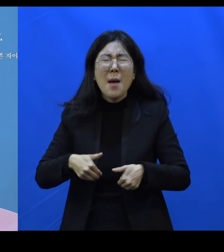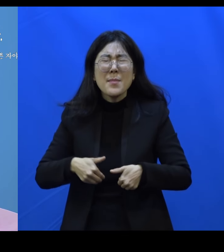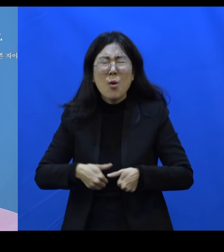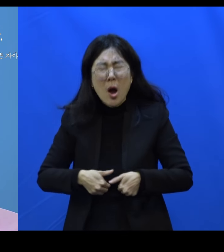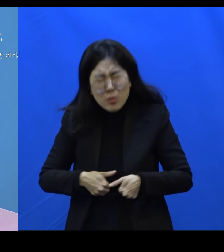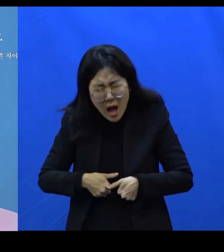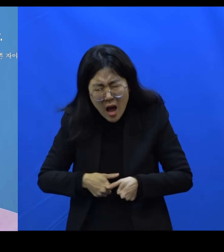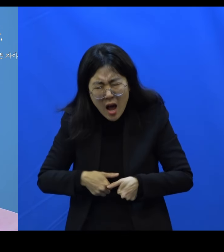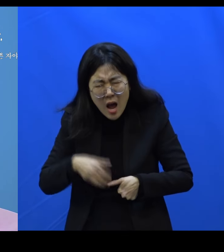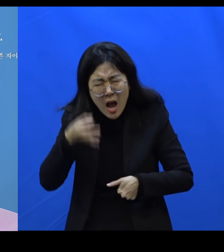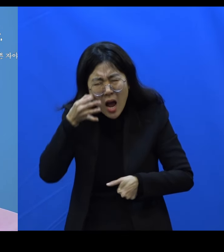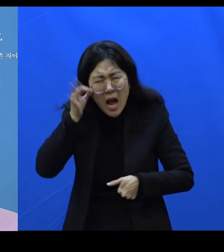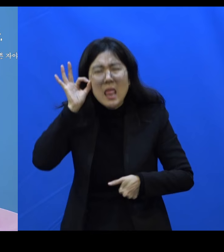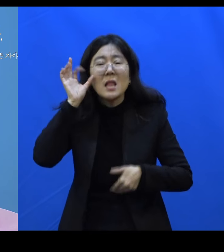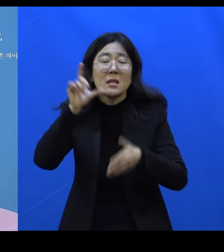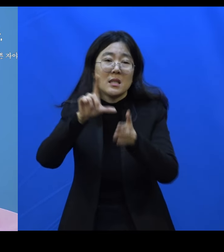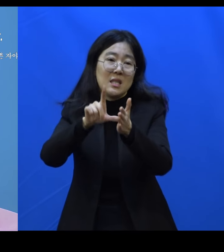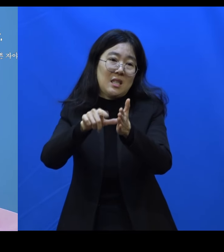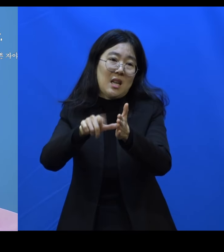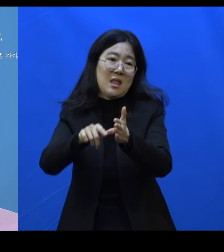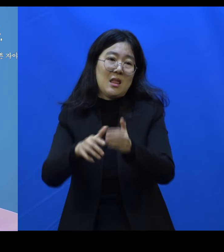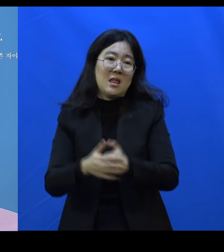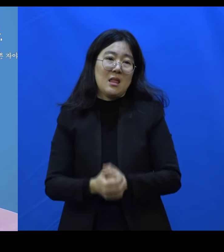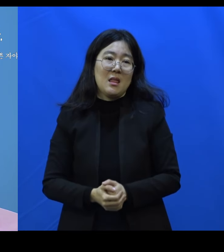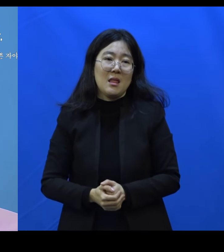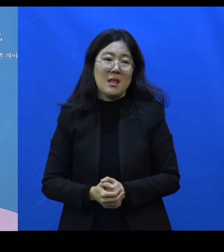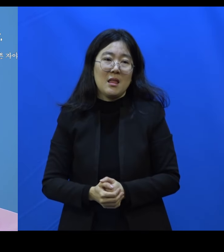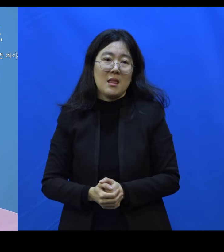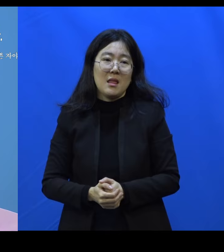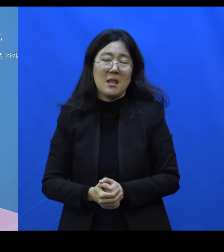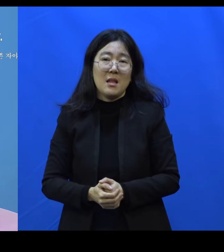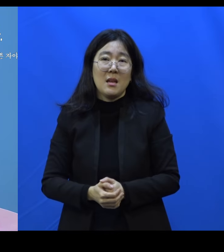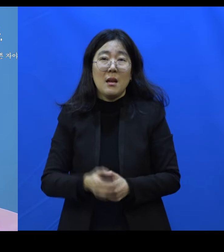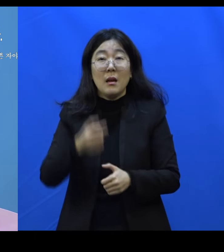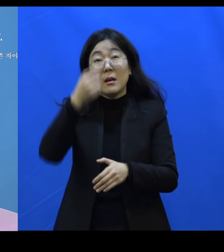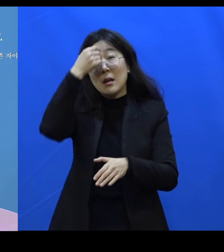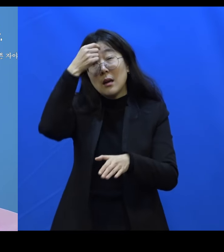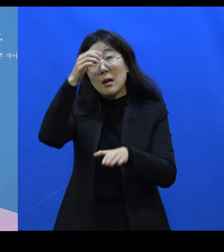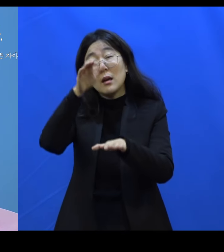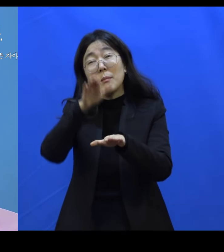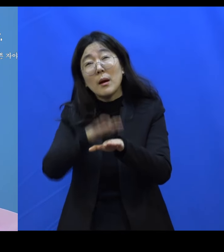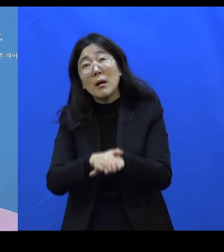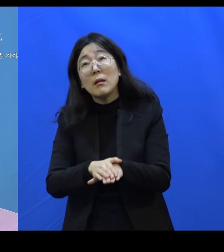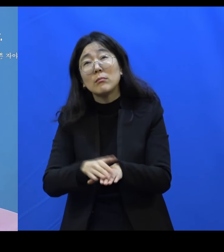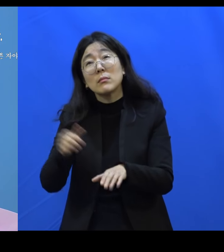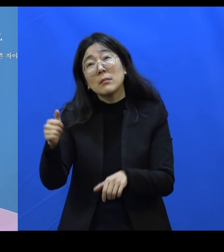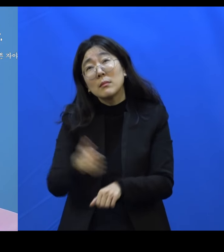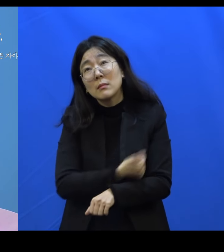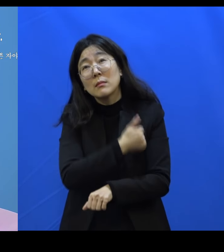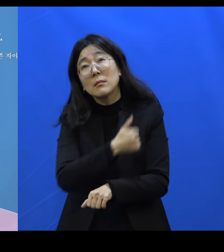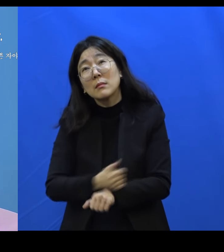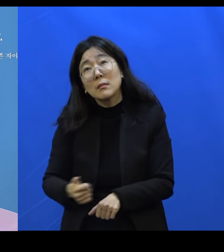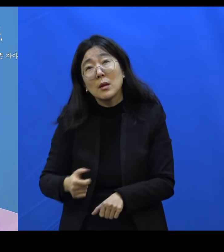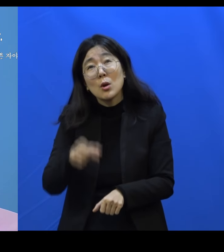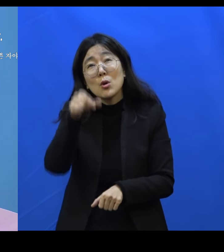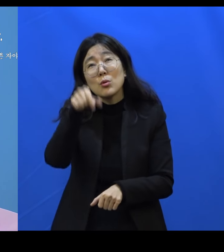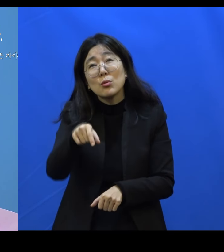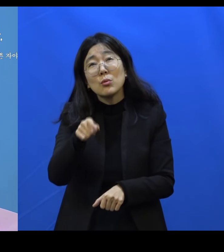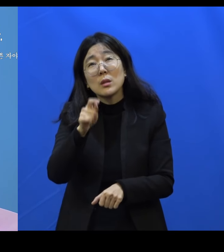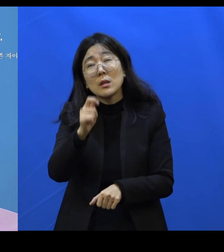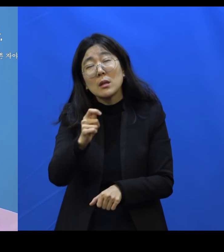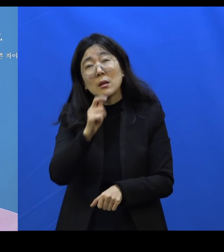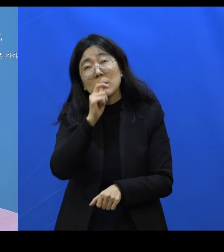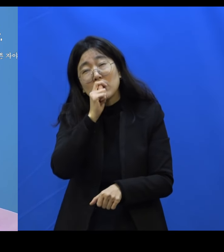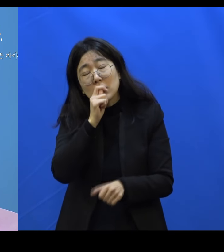영적으로 메말라지고 예배의 자리도 그냥 그저 그렇고 큐티를 하는데도 뭐 감흥도 없고